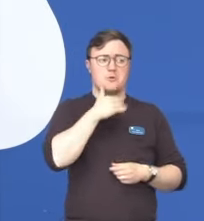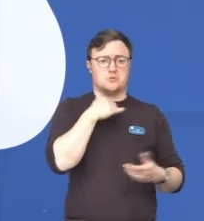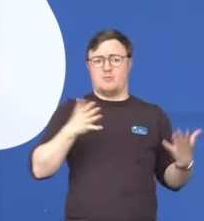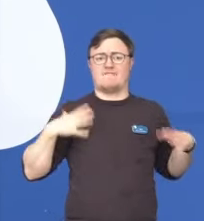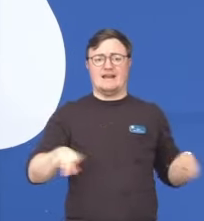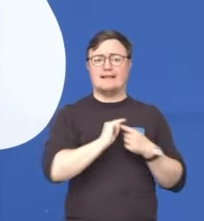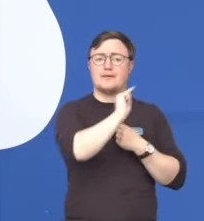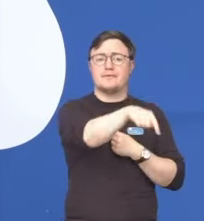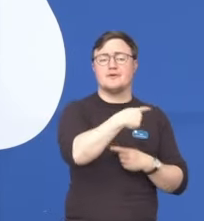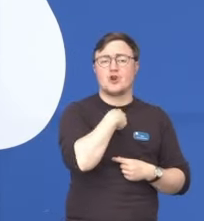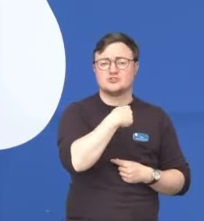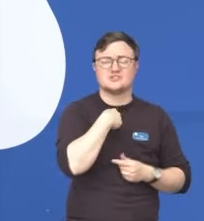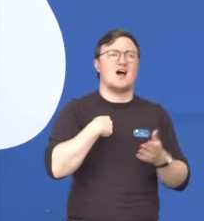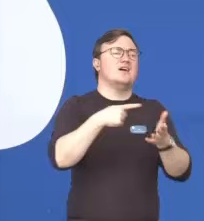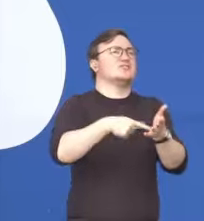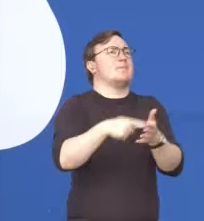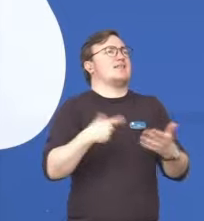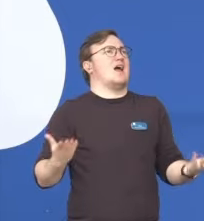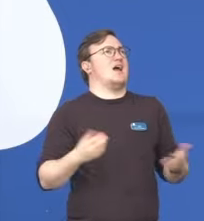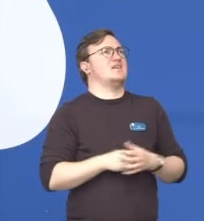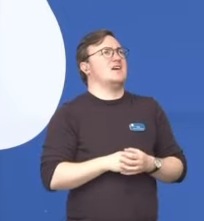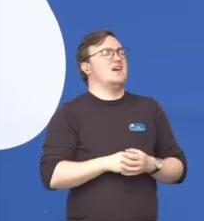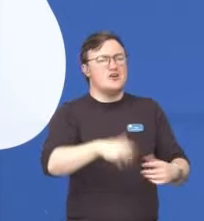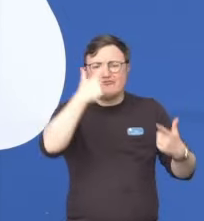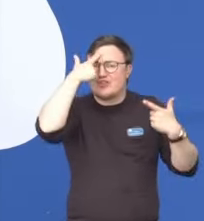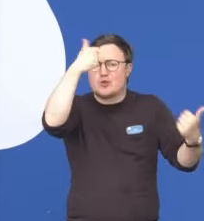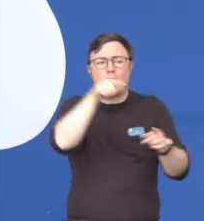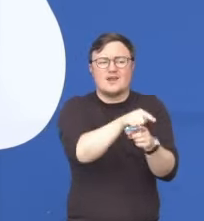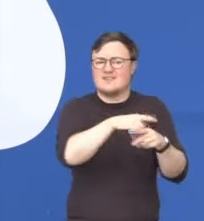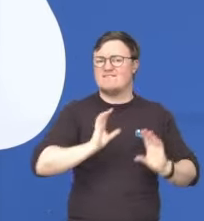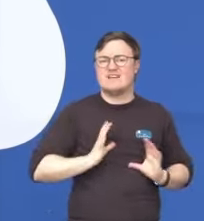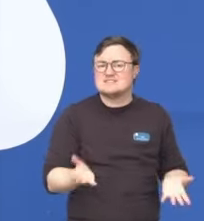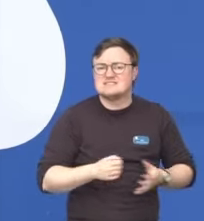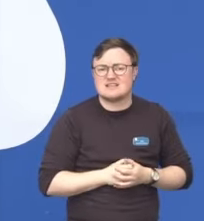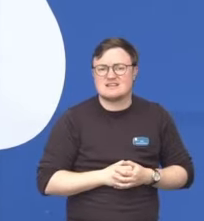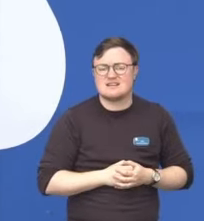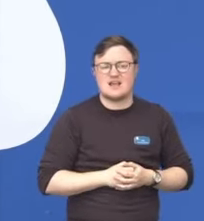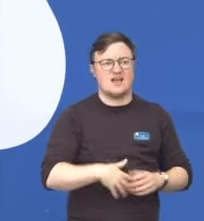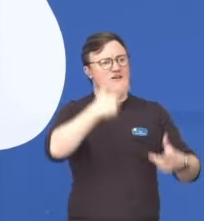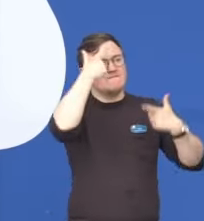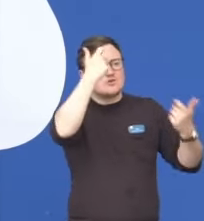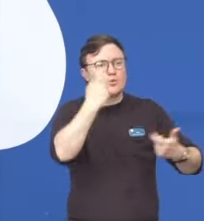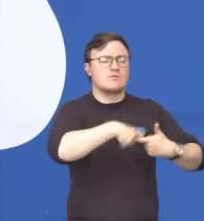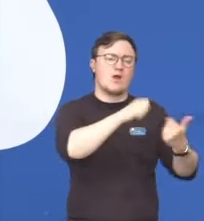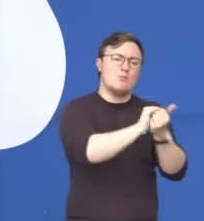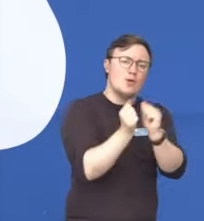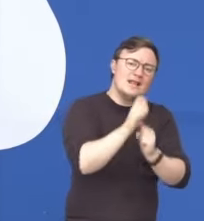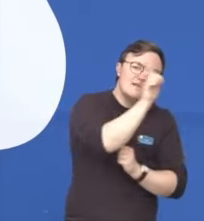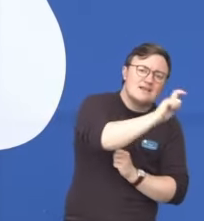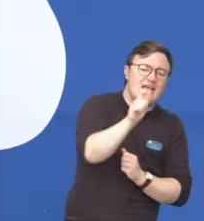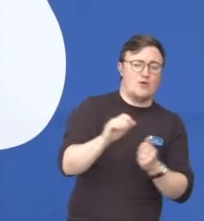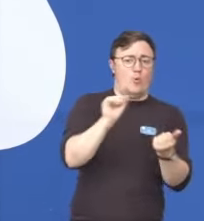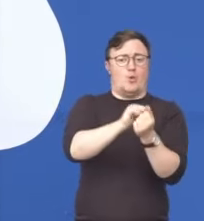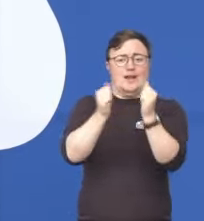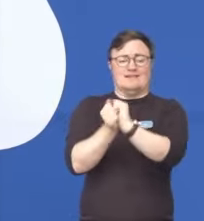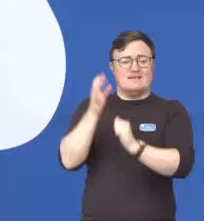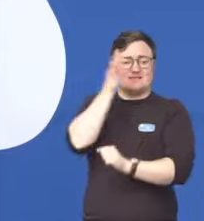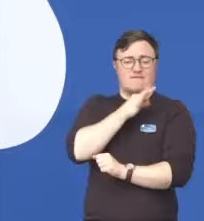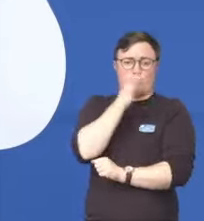Alltså, varför skulle man ha förtroende för politiker och politiken? För det har vi ju sett att så